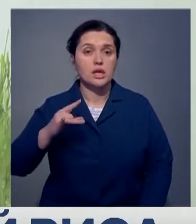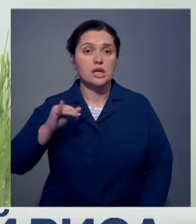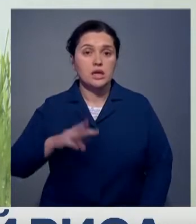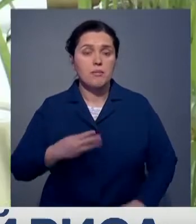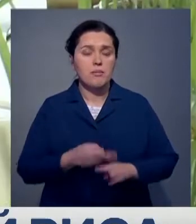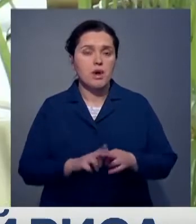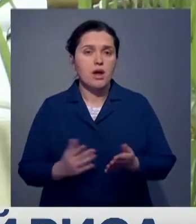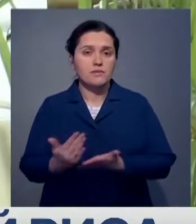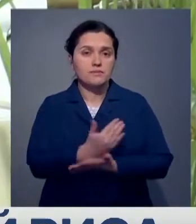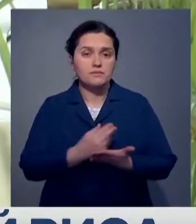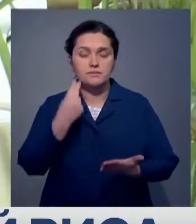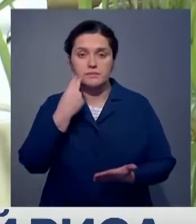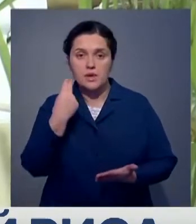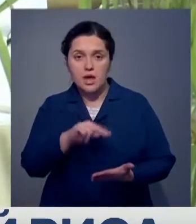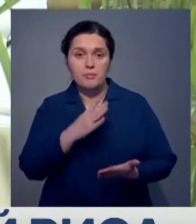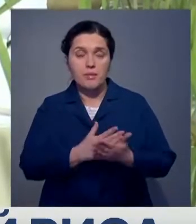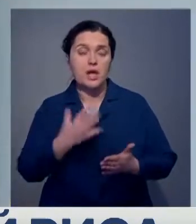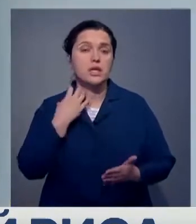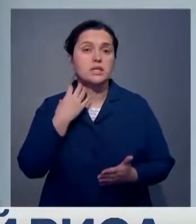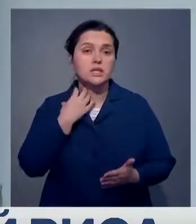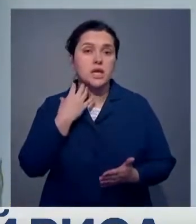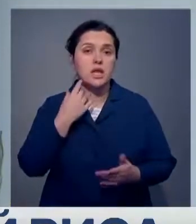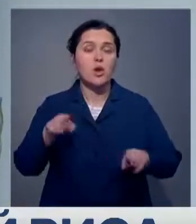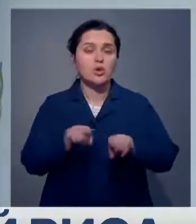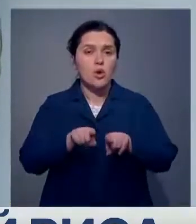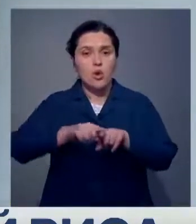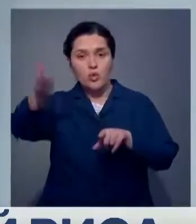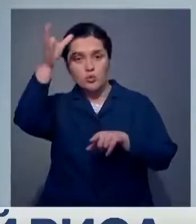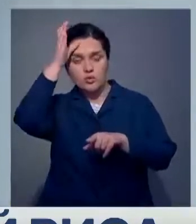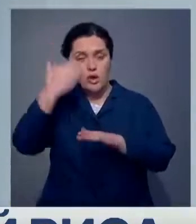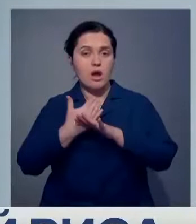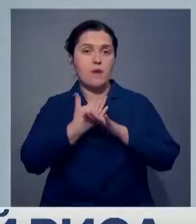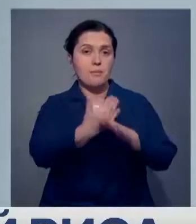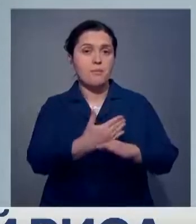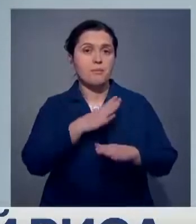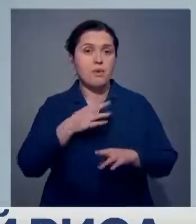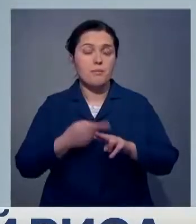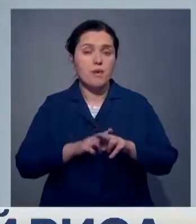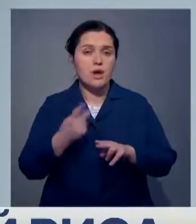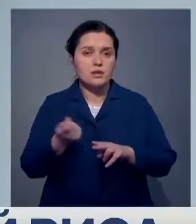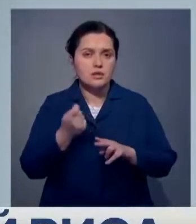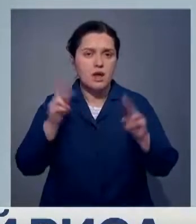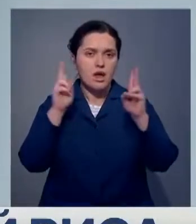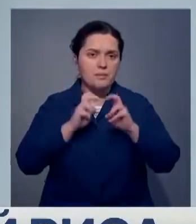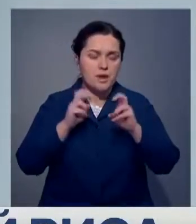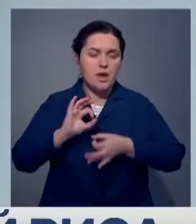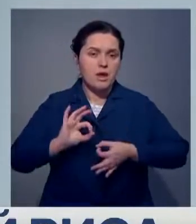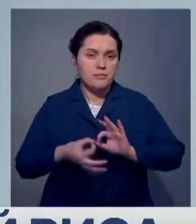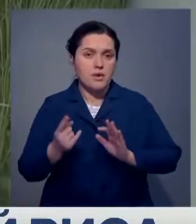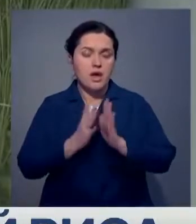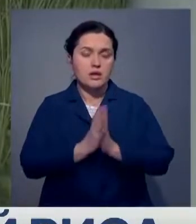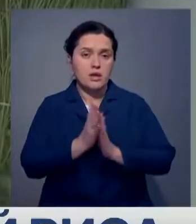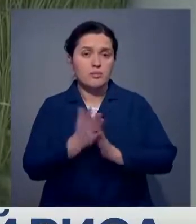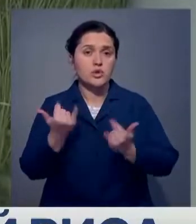небывалую урожайность кызылординских рисоводов внесли ученые-селекционеры. Благодаря господдержке агронауки сегодня